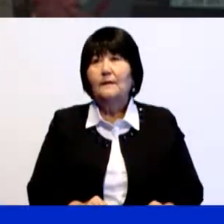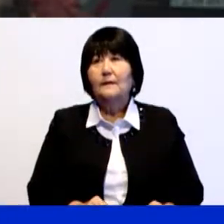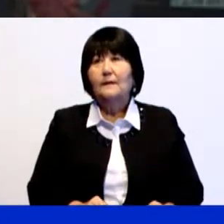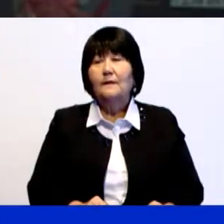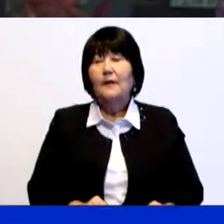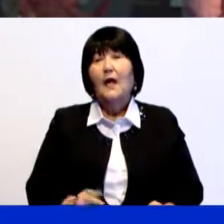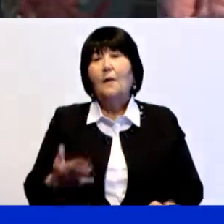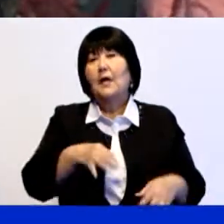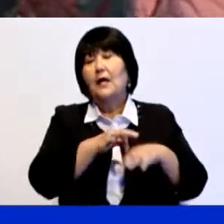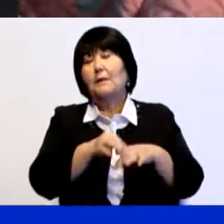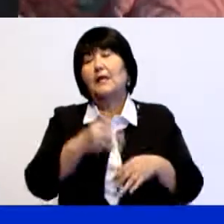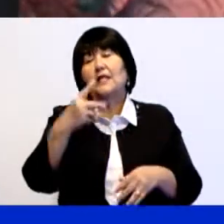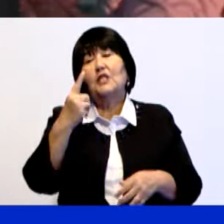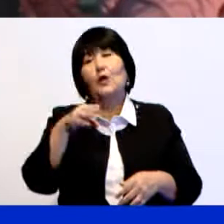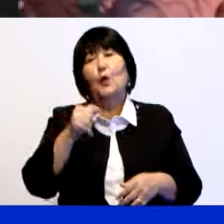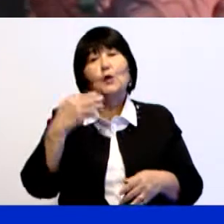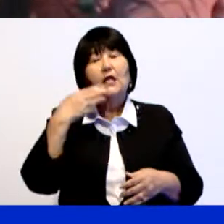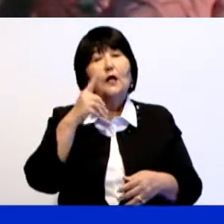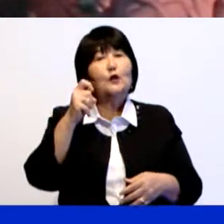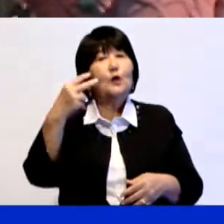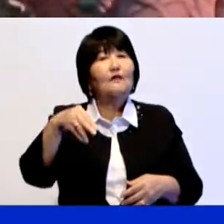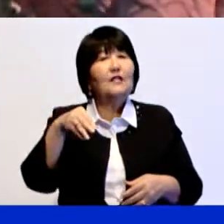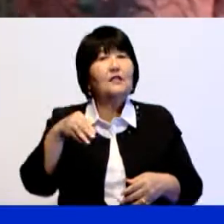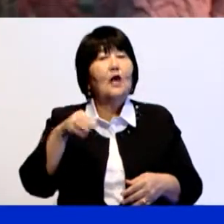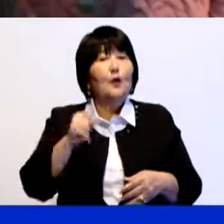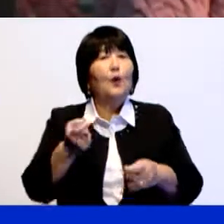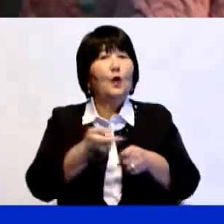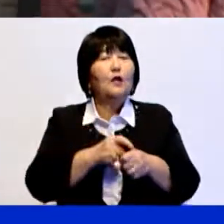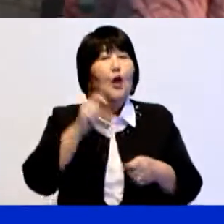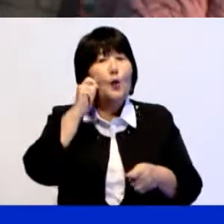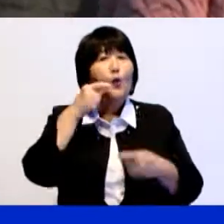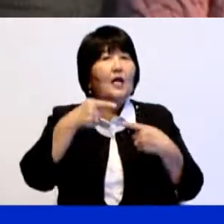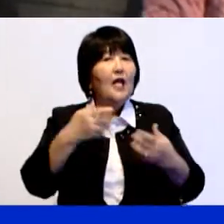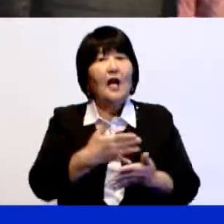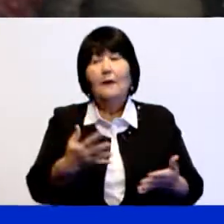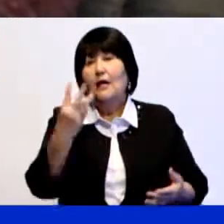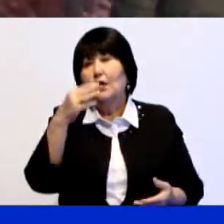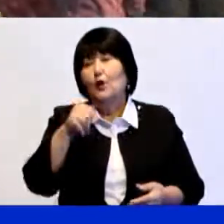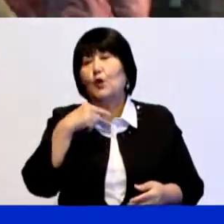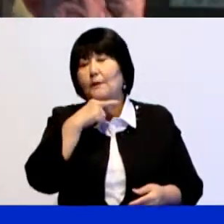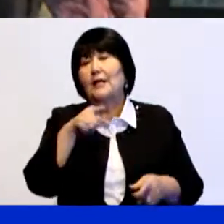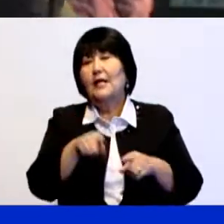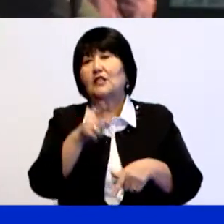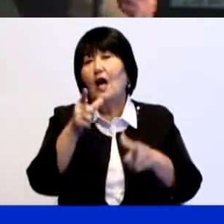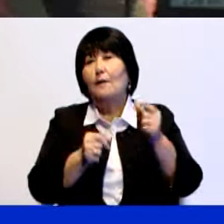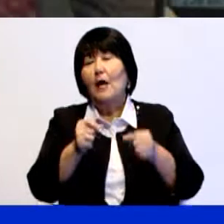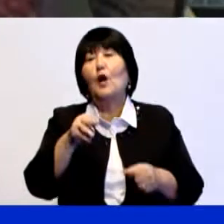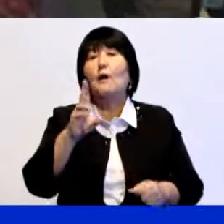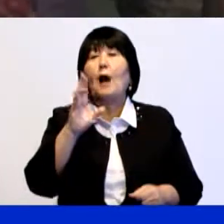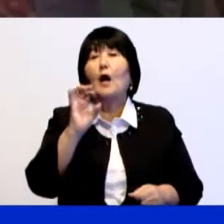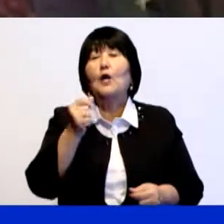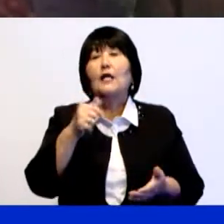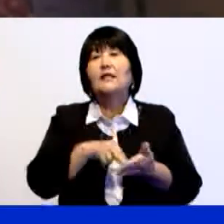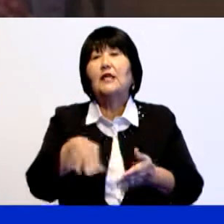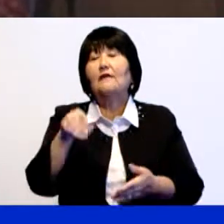мы привезли 31 тонну риса 120 тонн картошки лука и других овощей 3 тонны мяса также молоко и макароны цены